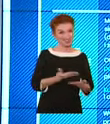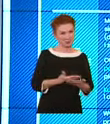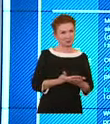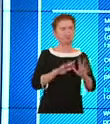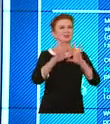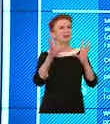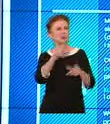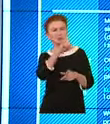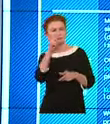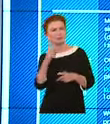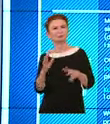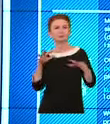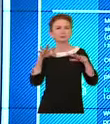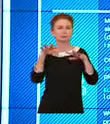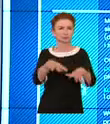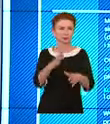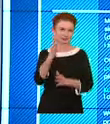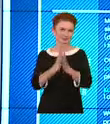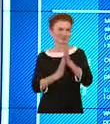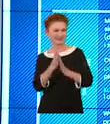niekontrolowanej rekreacji, do bardzo